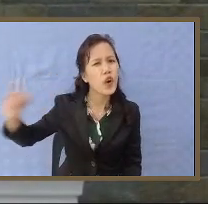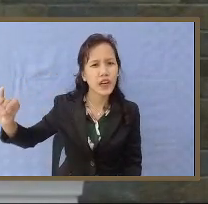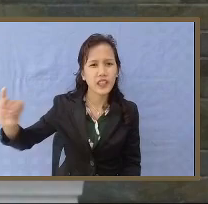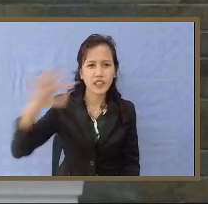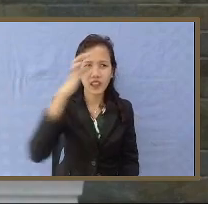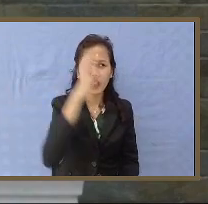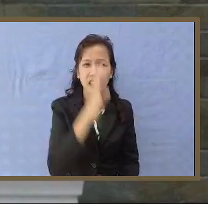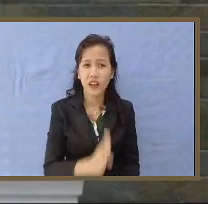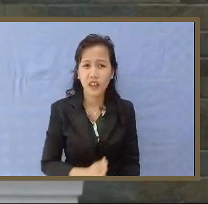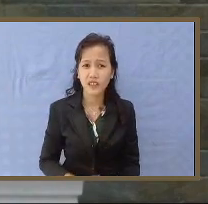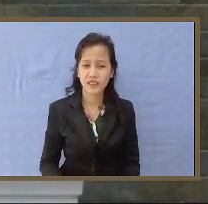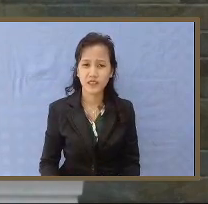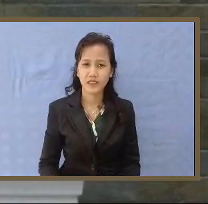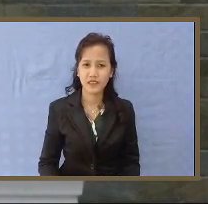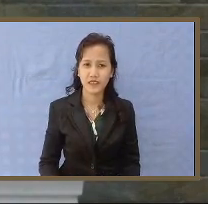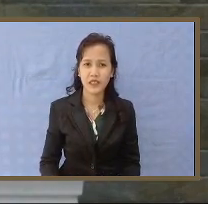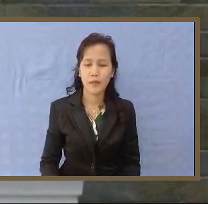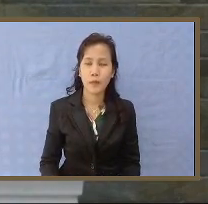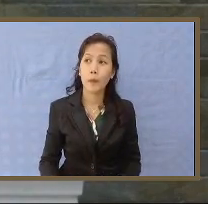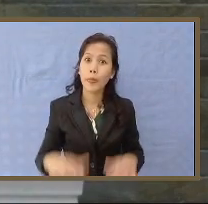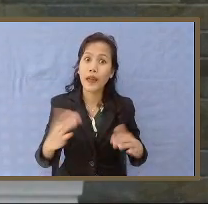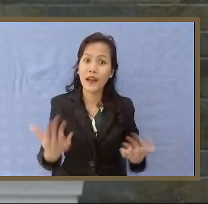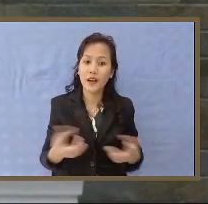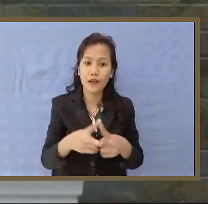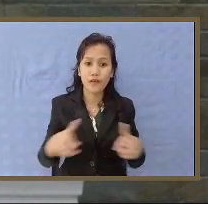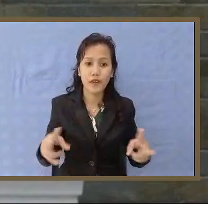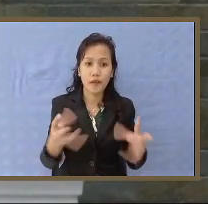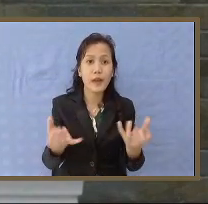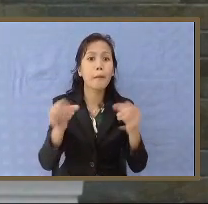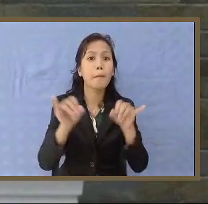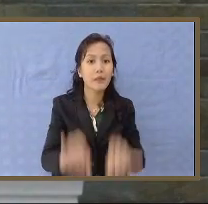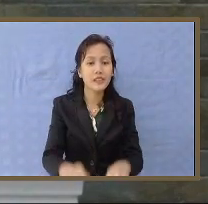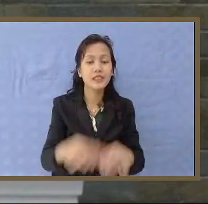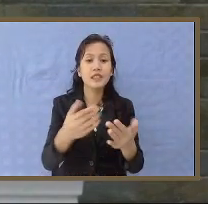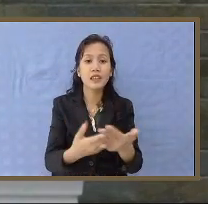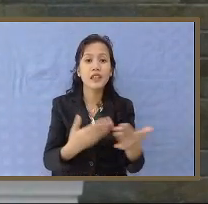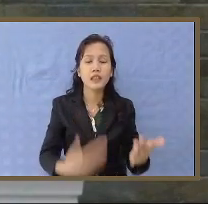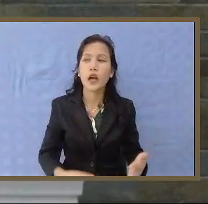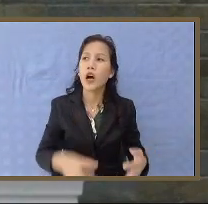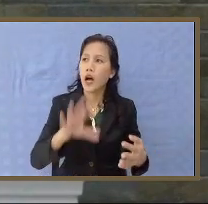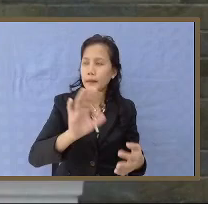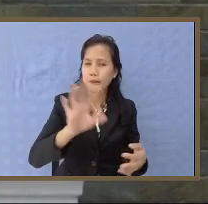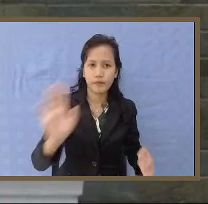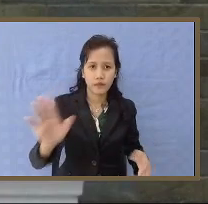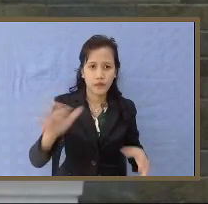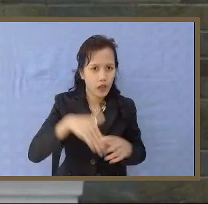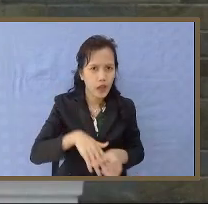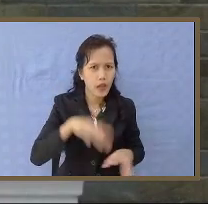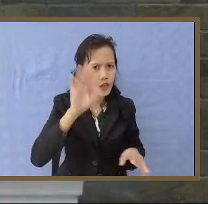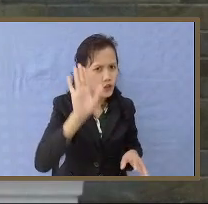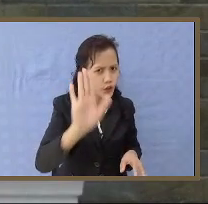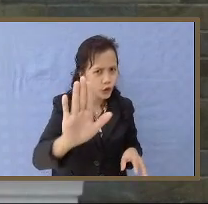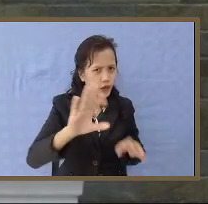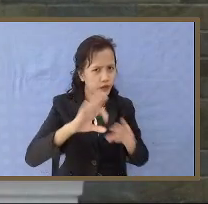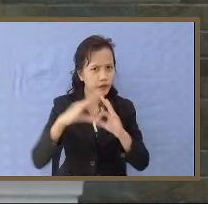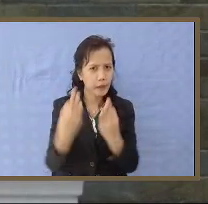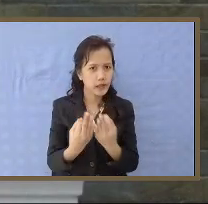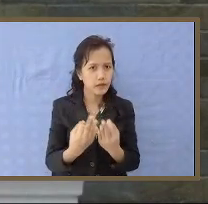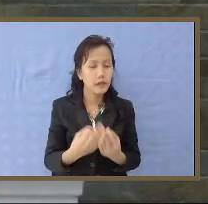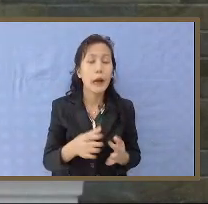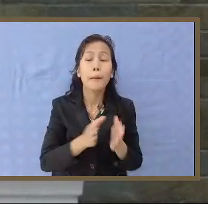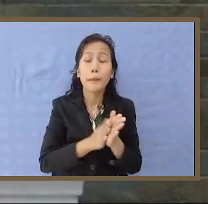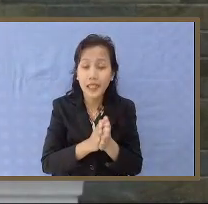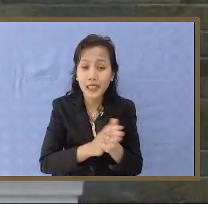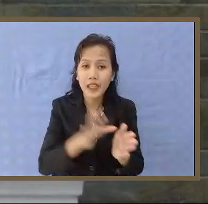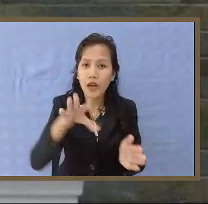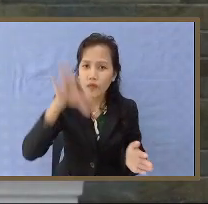thing. Okay? In your family, please find these 3 important things.